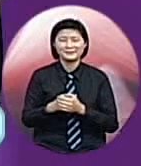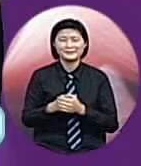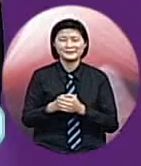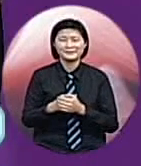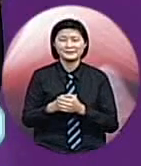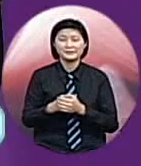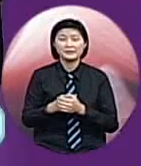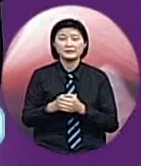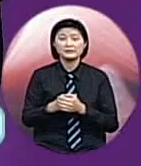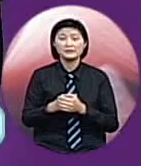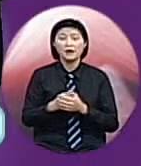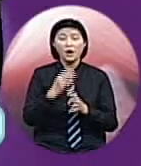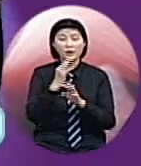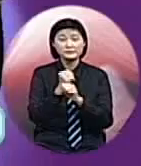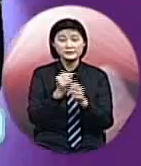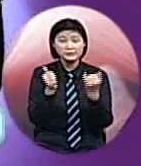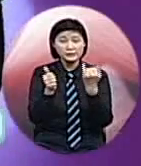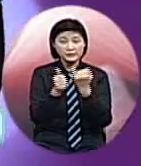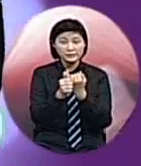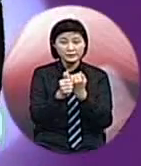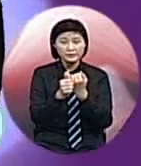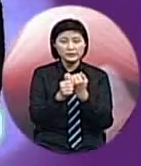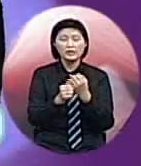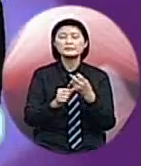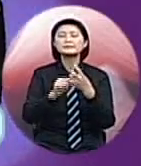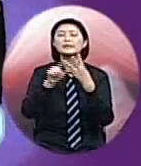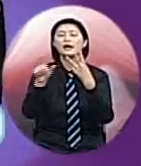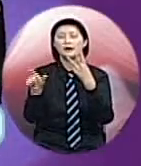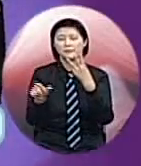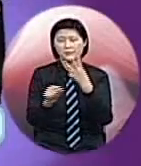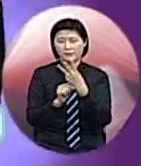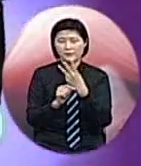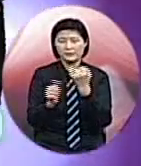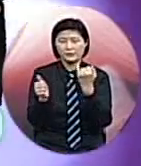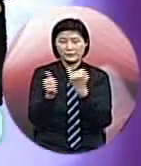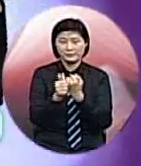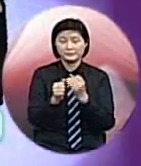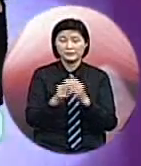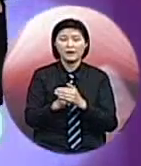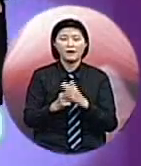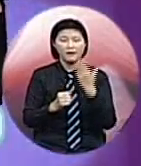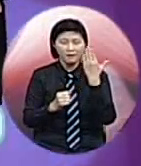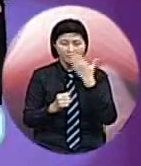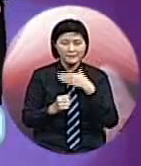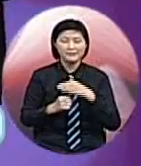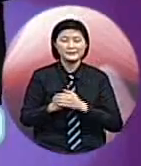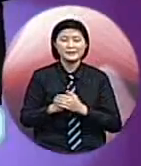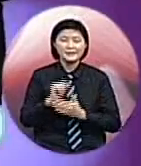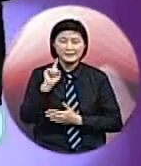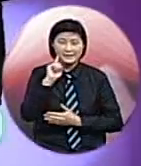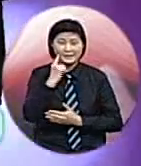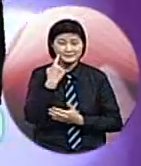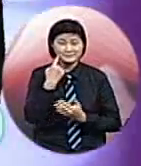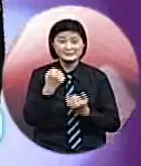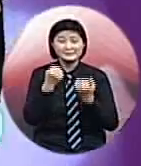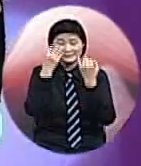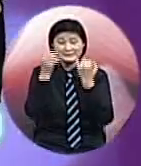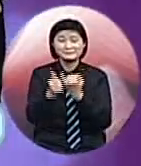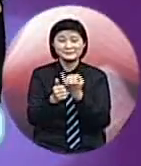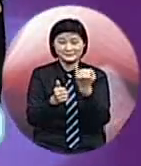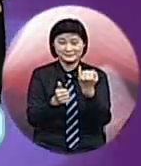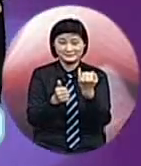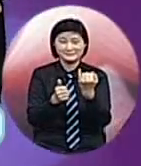자, 그럼 네. 8 달에 결혼을 아, 3월 달이야. 3월에 예, 예. 이야, 예쁜 아, 신부가 또 탄생을 하겠네요.